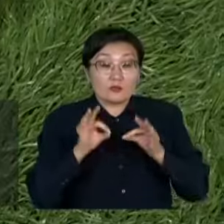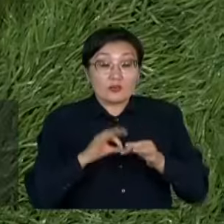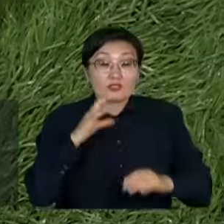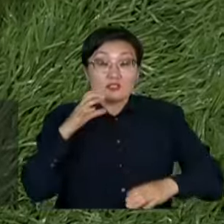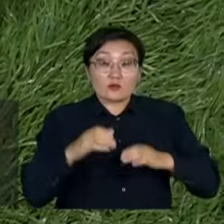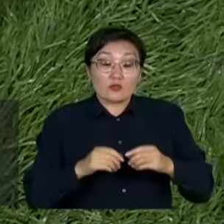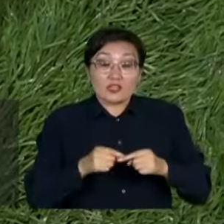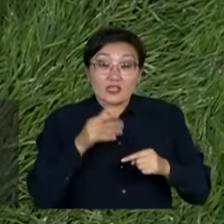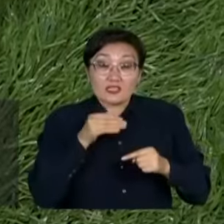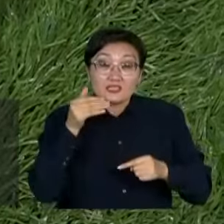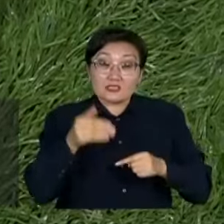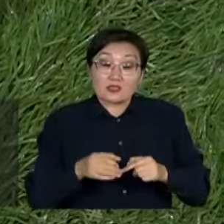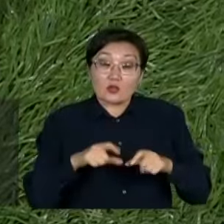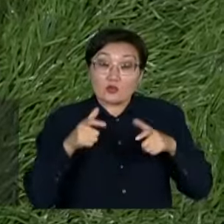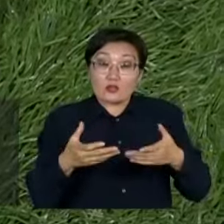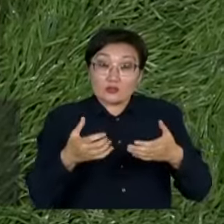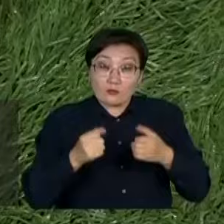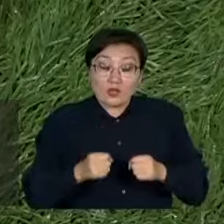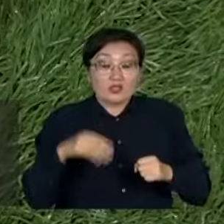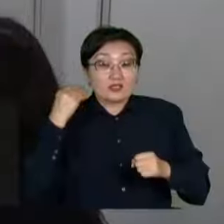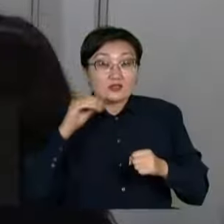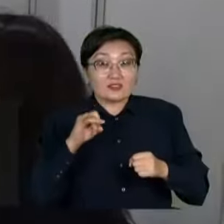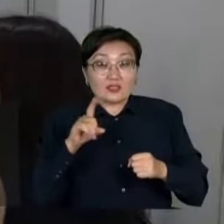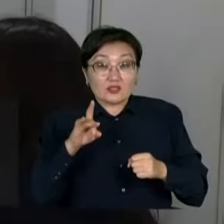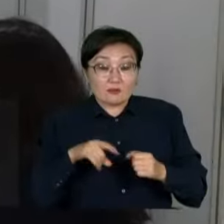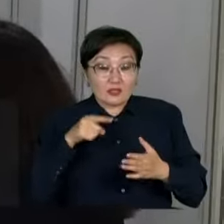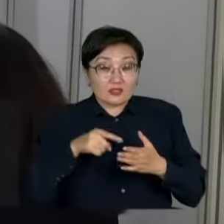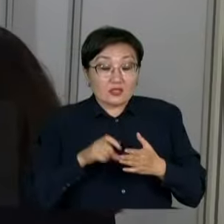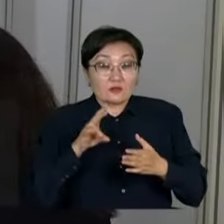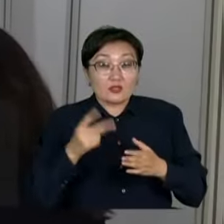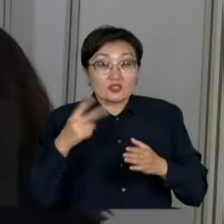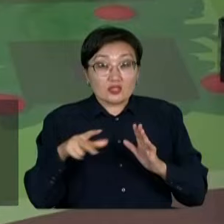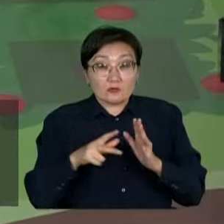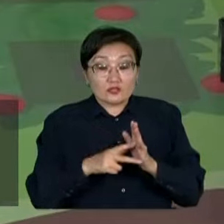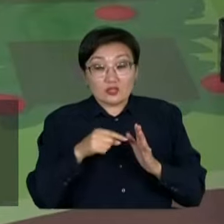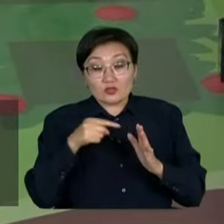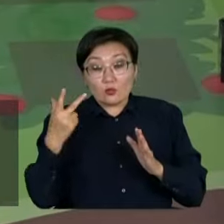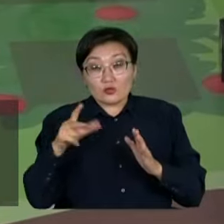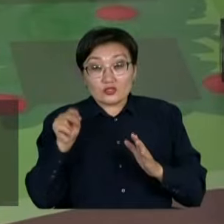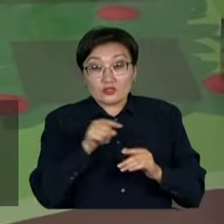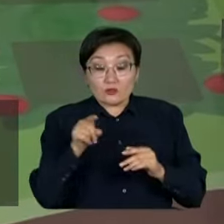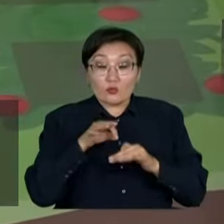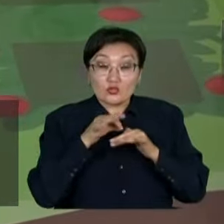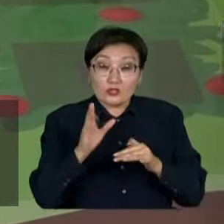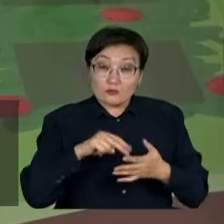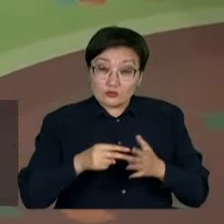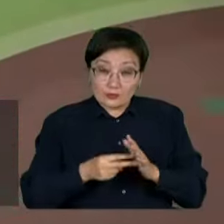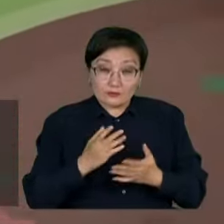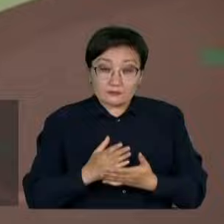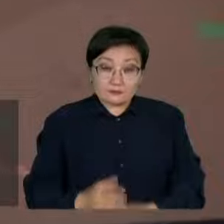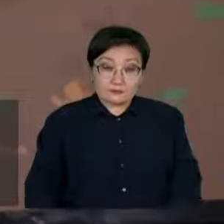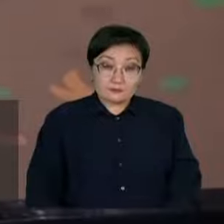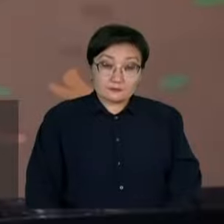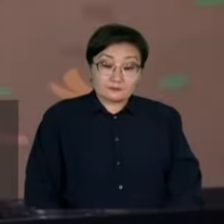әлемдік кезеңіне жолдама алады. Айта кетейін, ол Түркияның Измир қаласында қарашаның 28 мен 30 аралығында өтеді деп жоспарланған.